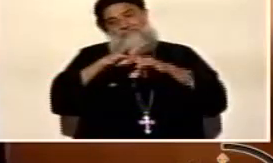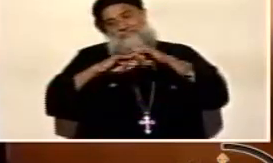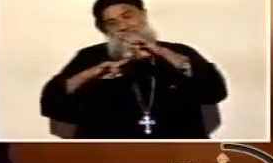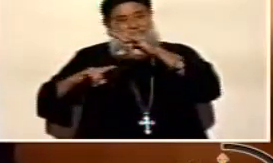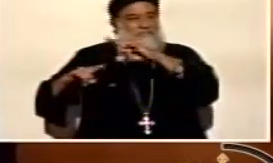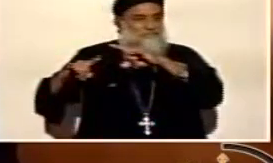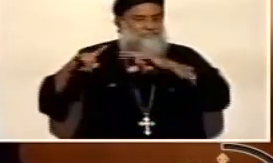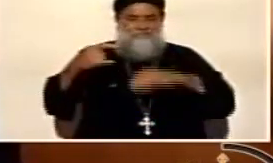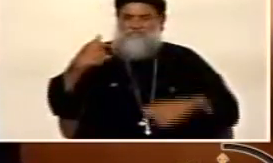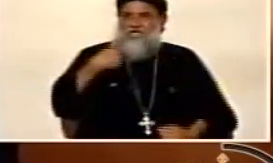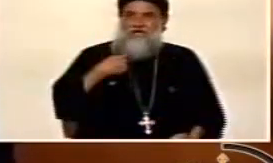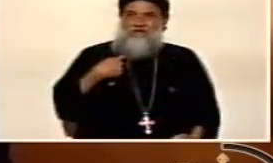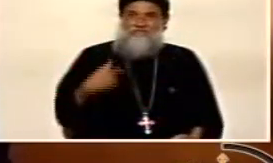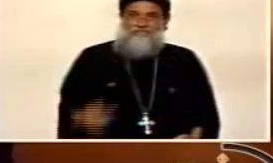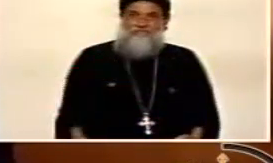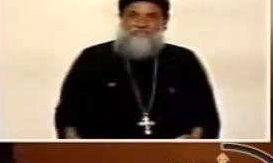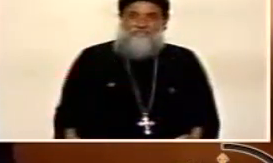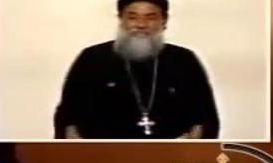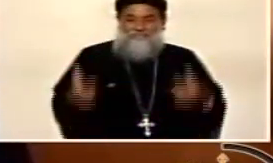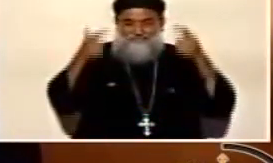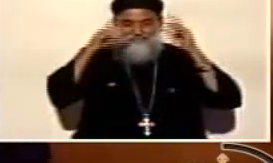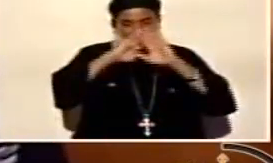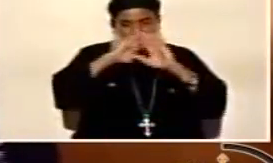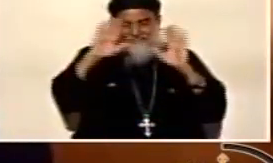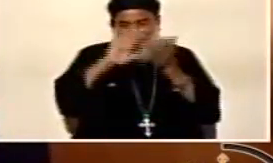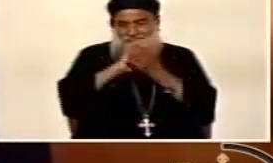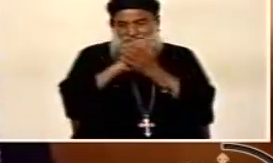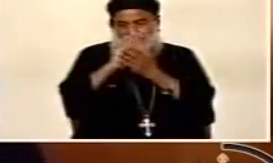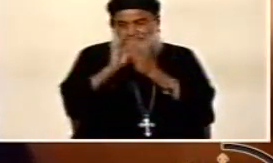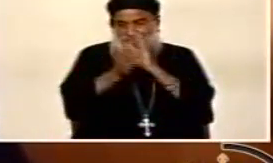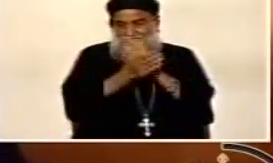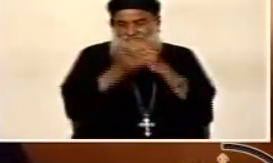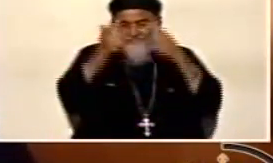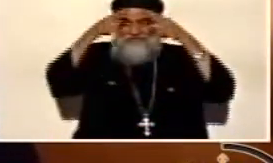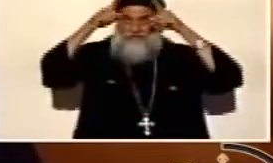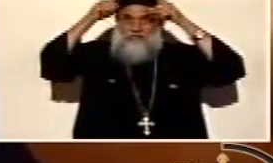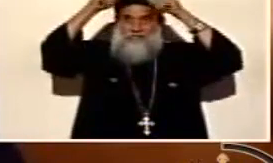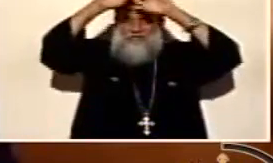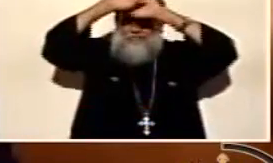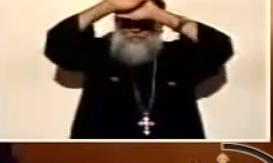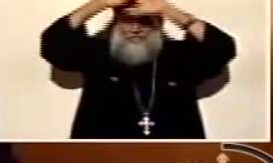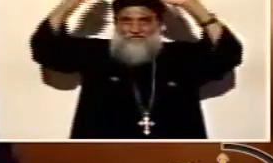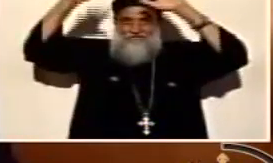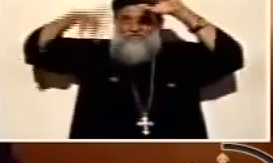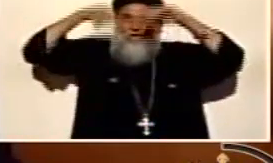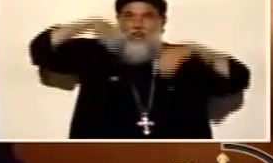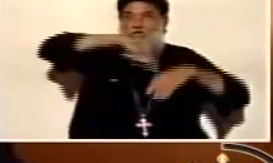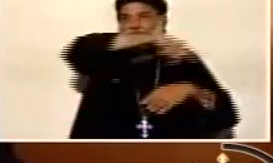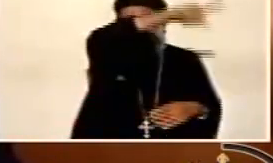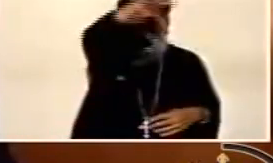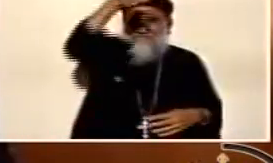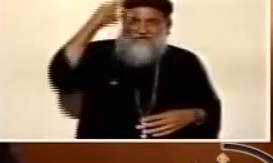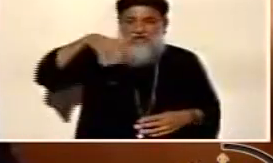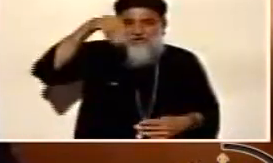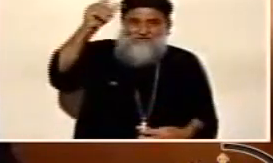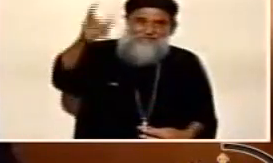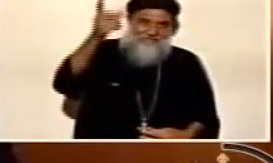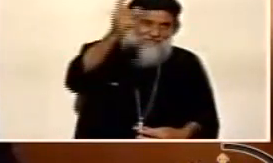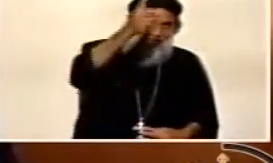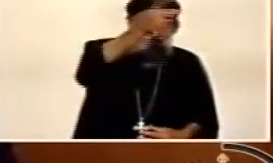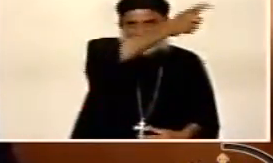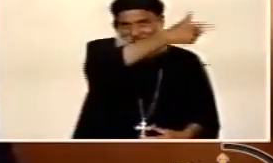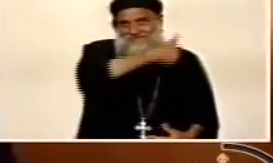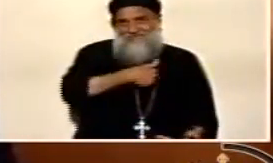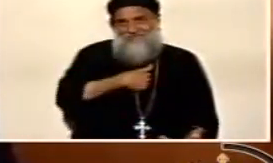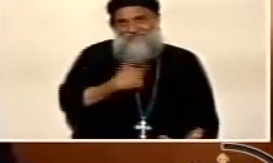ذاته ولا مجده، ولكن يبحث عن مجد ربنا وخلاص الأنفس، وعايز